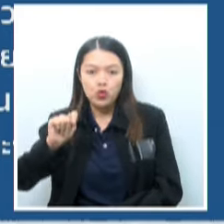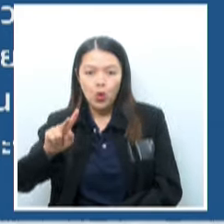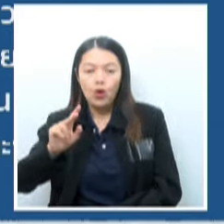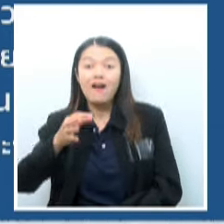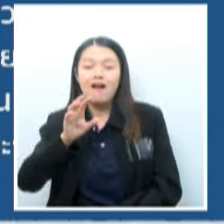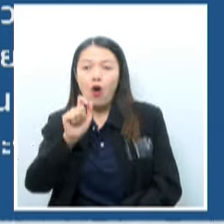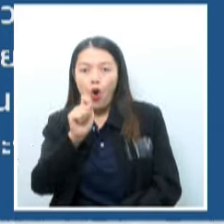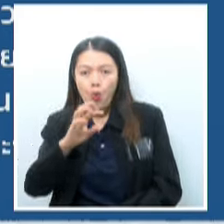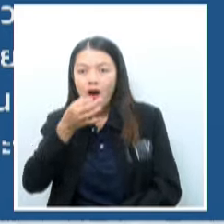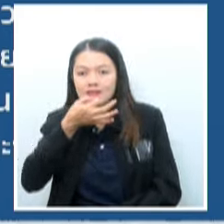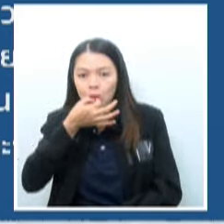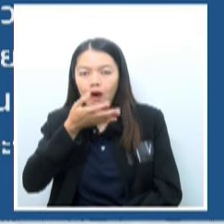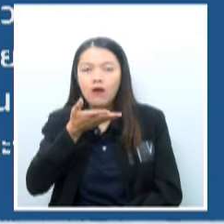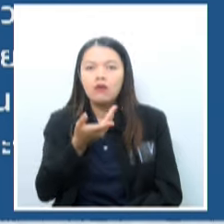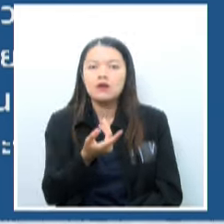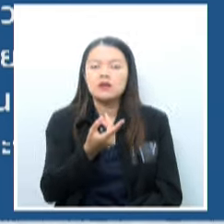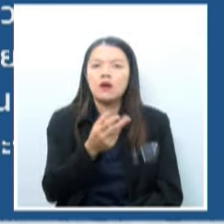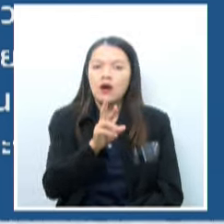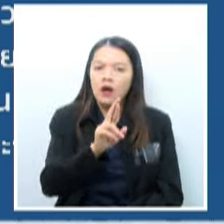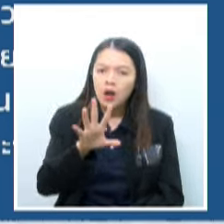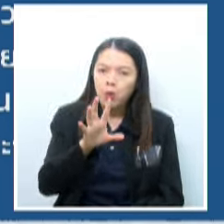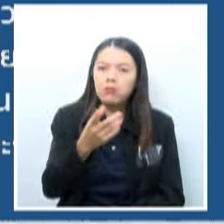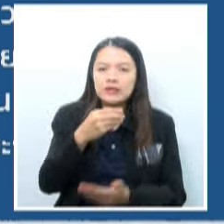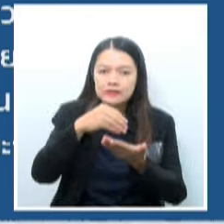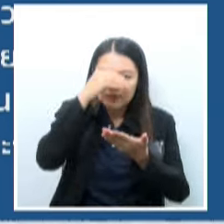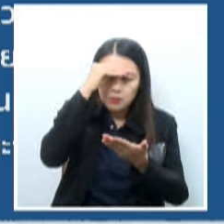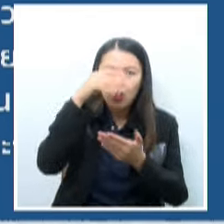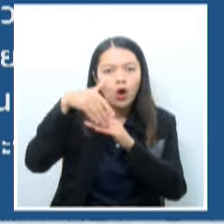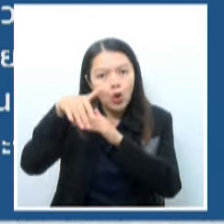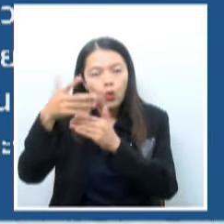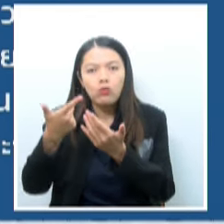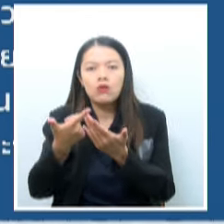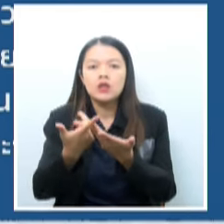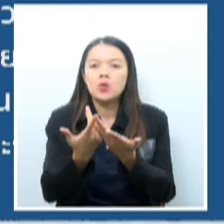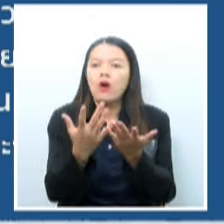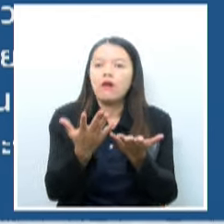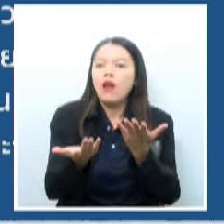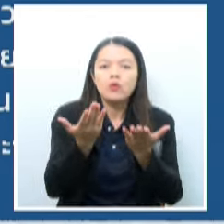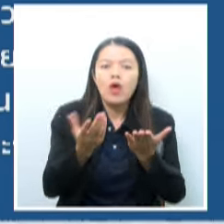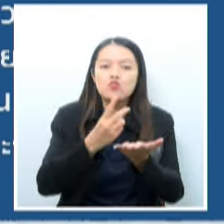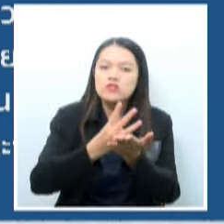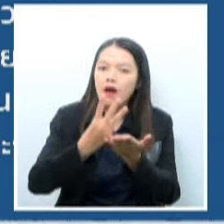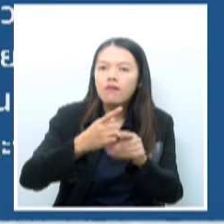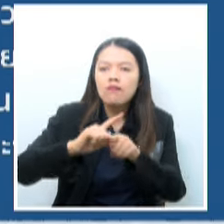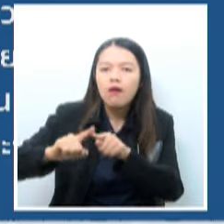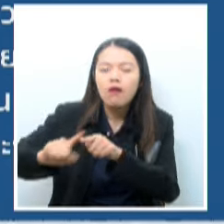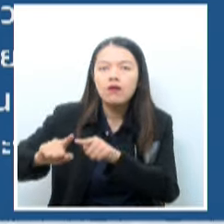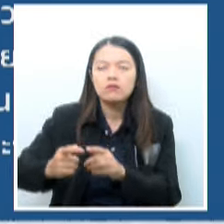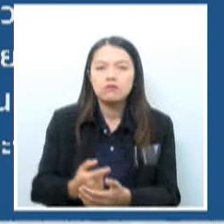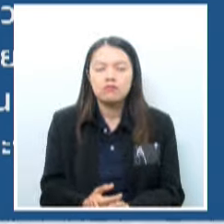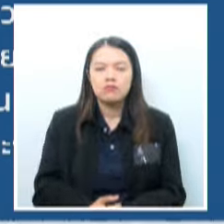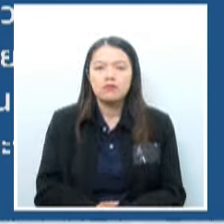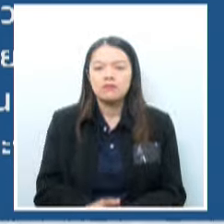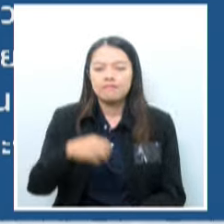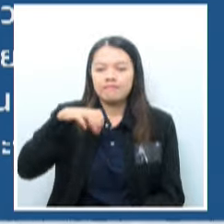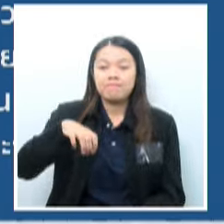ษารูปแบบการศึกษาในระบบการศึกษานอกระบบและการศึกษาระบบทวิภาคีโดยสำนักงานคณะกรรมการการอาชีวศึกษ